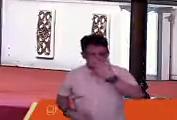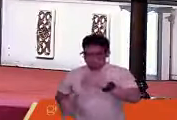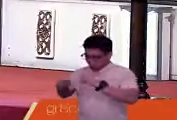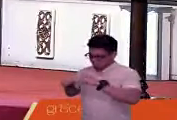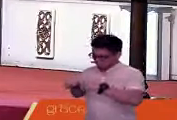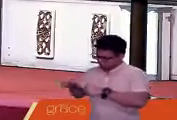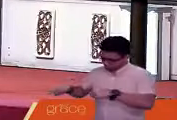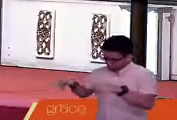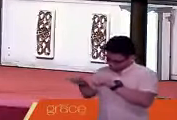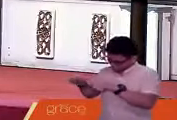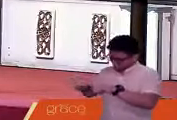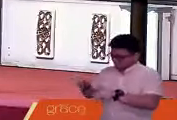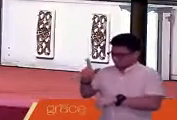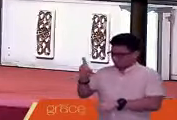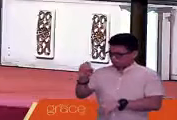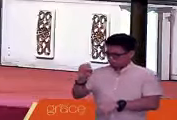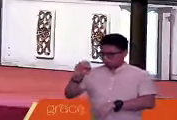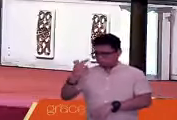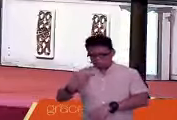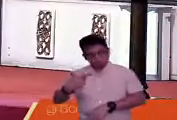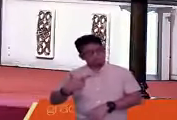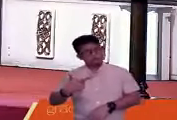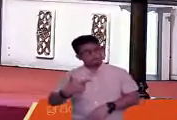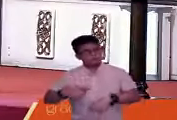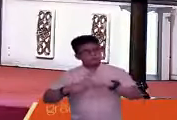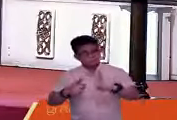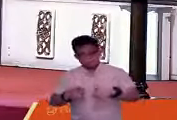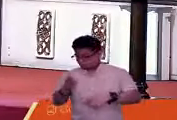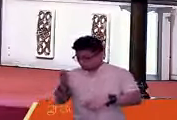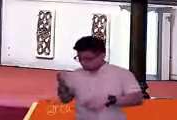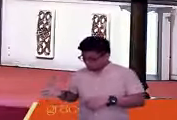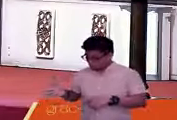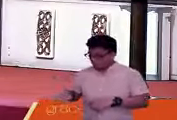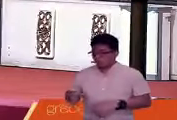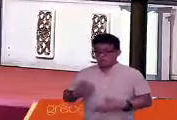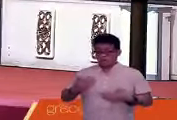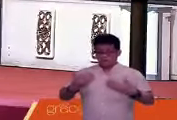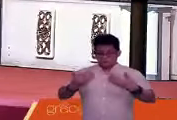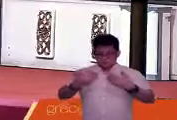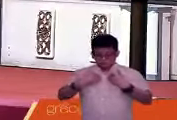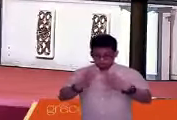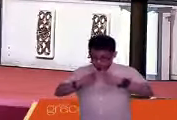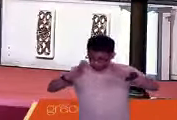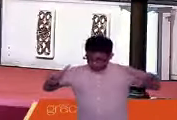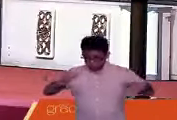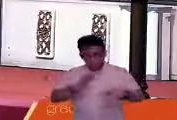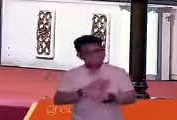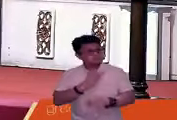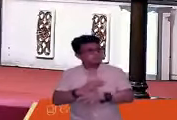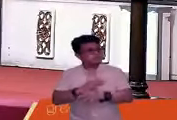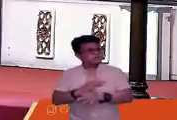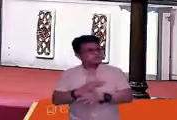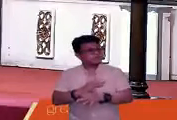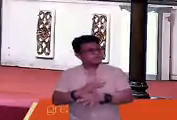atong sabton, kung kinsa si Hesus Kristo, para ka na to. Ang babae, nangayog